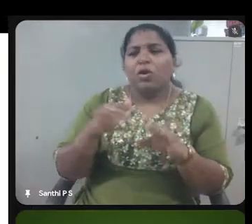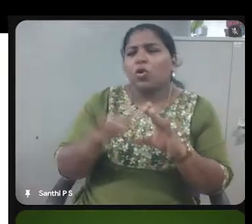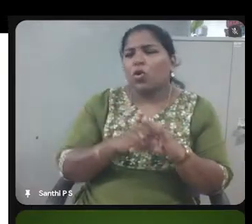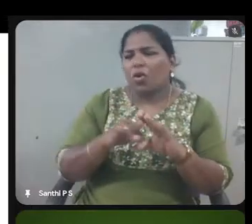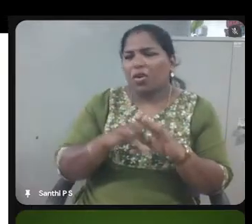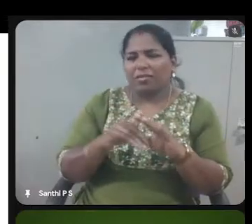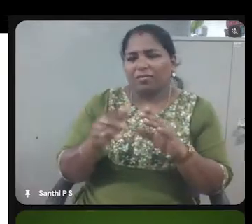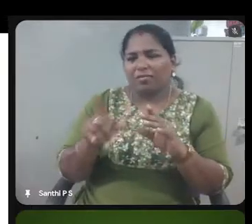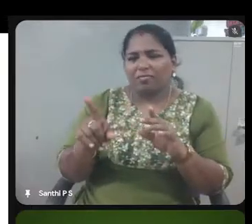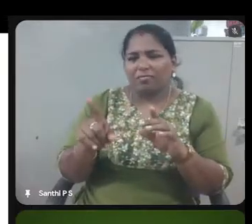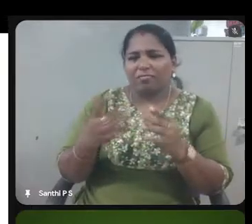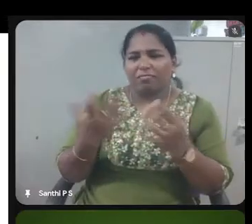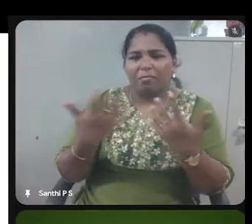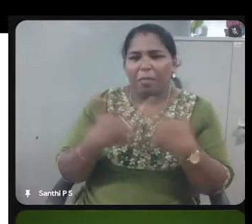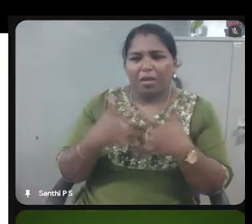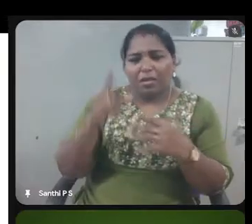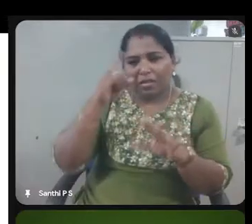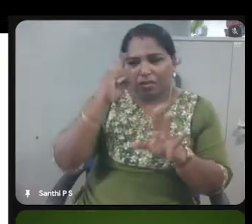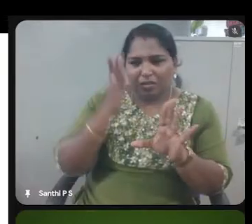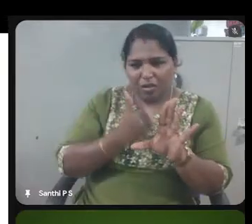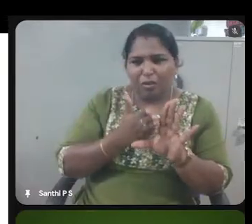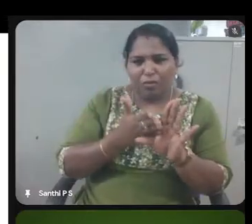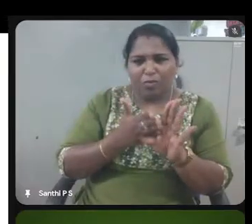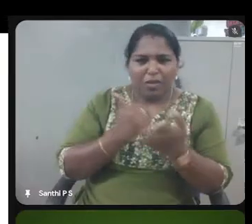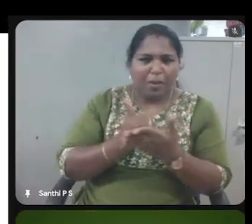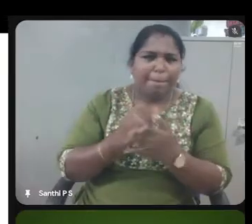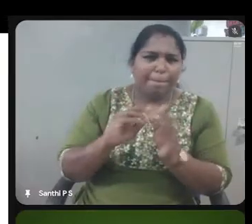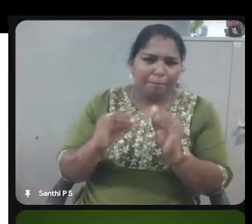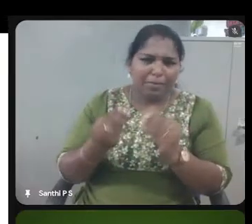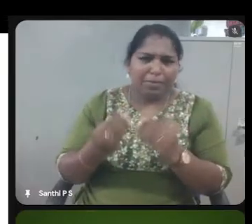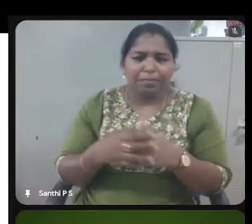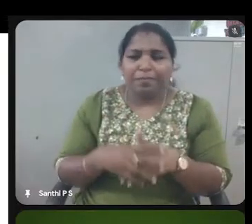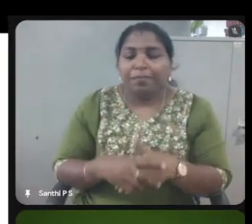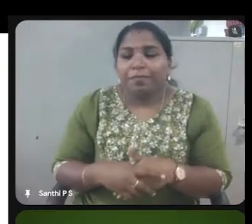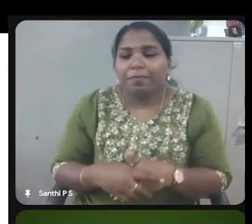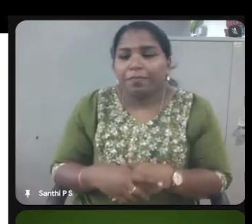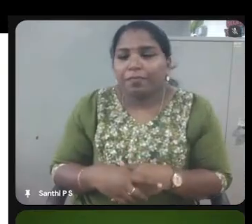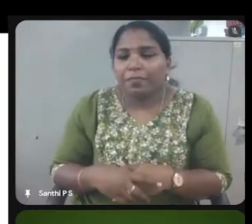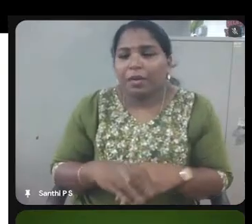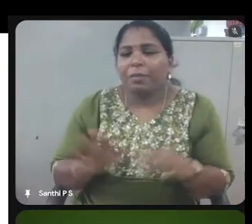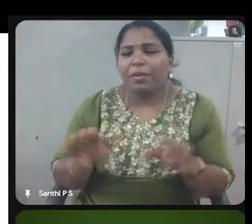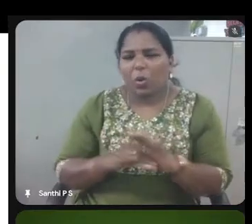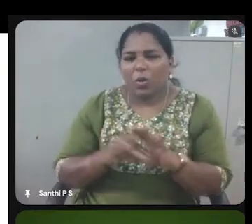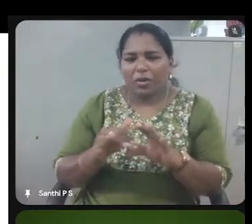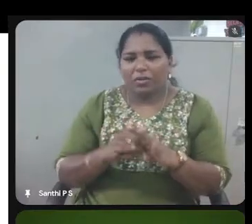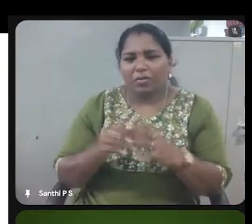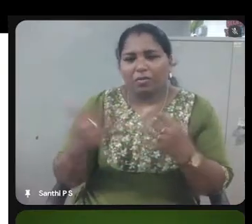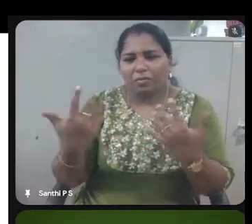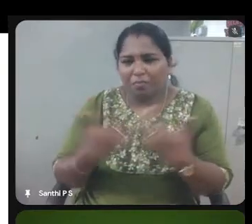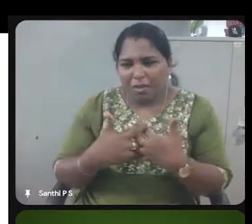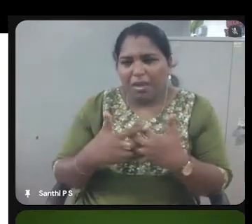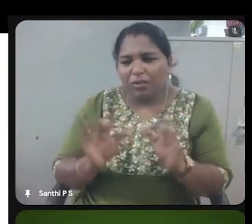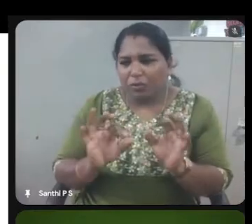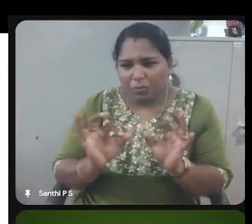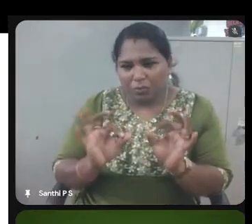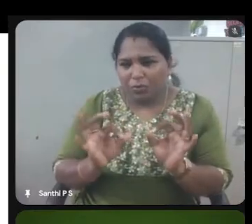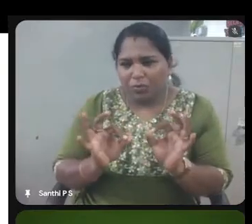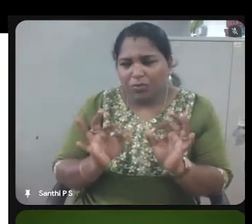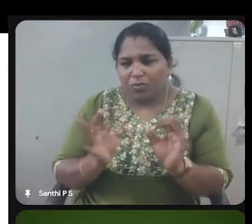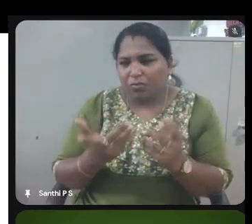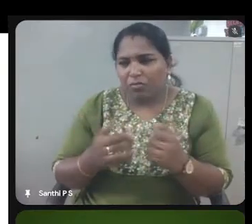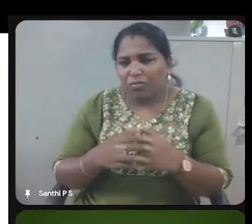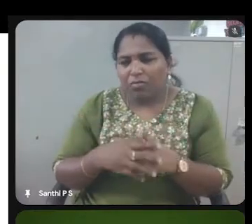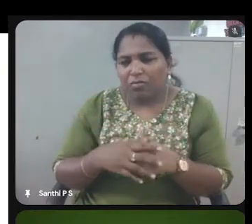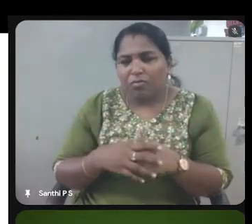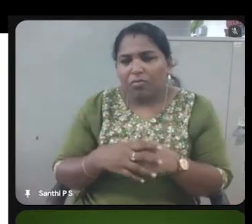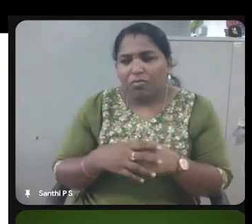പറയാം. ഒരു സൈക്കോളജിക്കൽ ഹെൽപ്പ് എടുക്കുന്നതാണ് നല്ലത് അല്ലേ? ഓക്കെ മാം. ഈ ഒരു കോണ്ടെക്സ്റ്റിൽ എനിക്ക് അത് തന്നെയായിരുന്നു അറിയേണ്ടത്. ലൈക്ക്